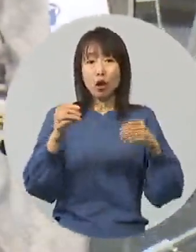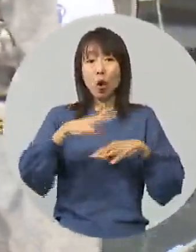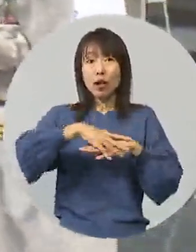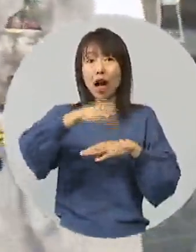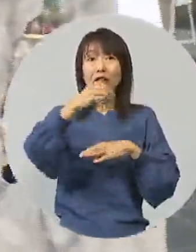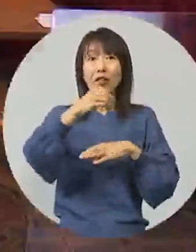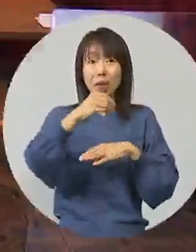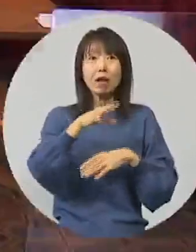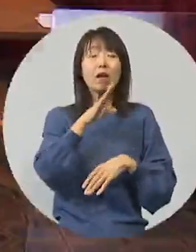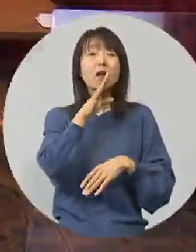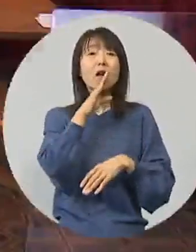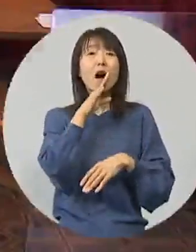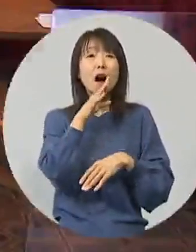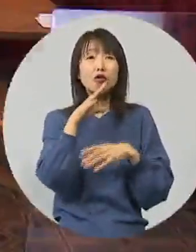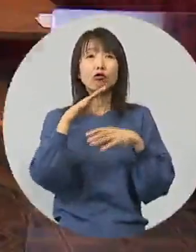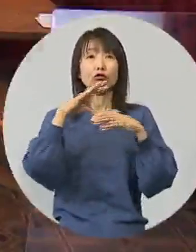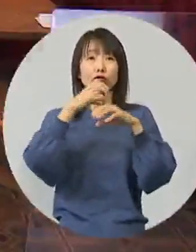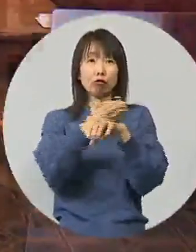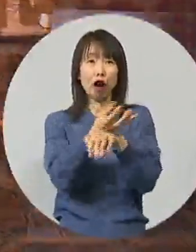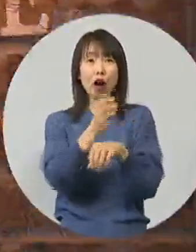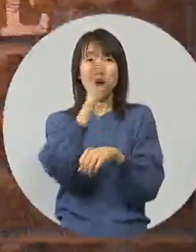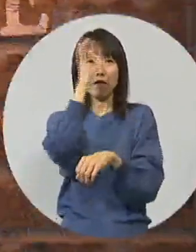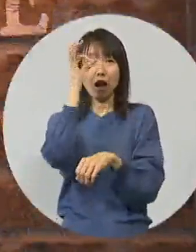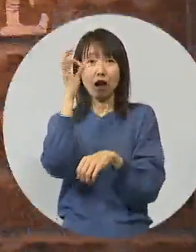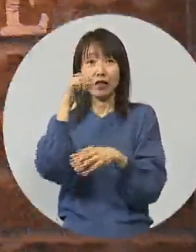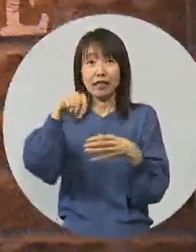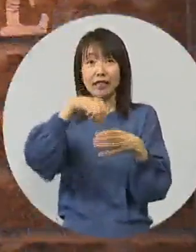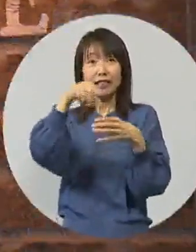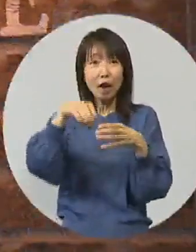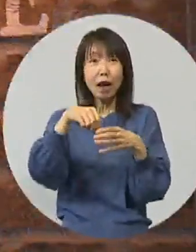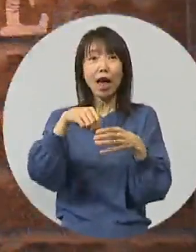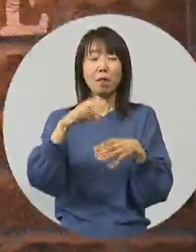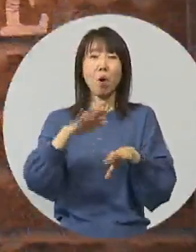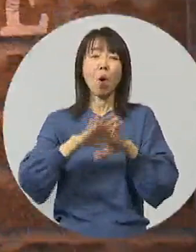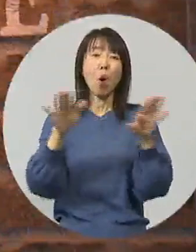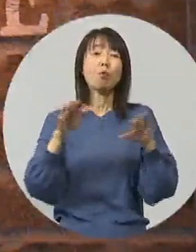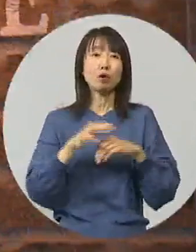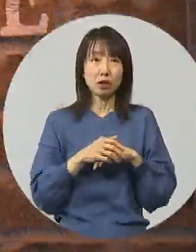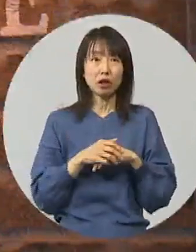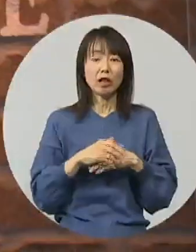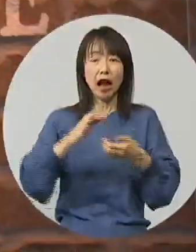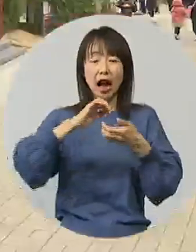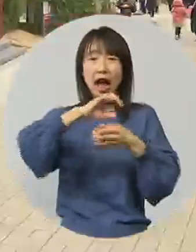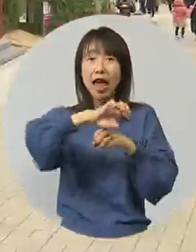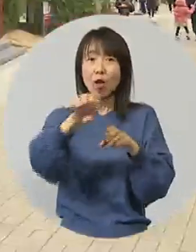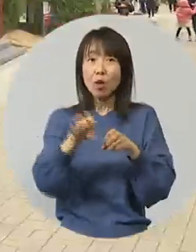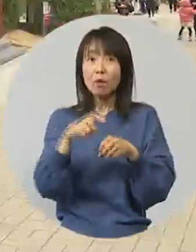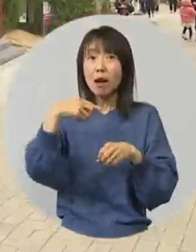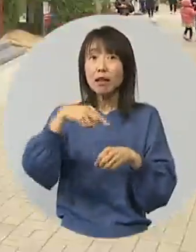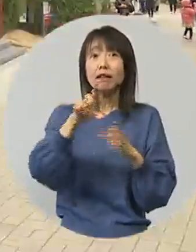ル宝探しカフェも今年江ノ島にオープンしましたので、江ノ島にお越しの際は